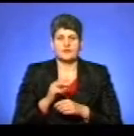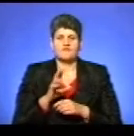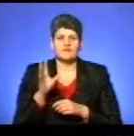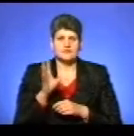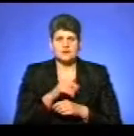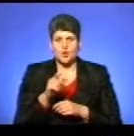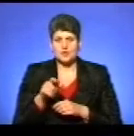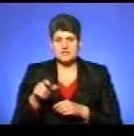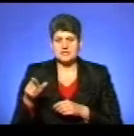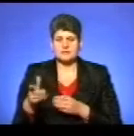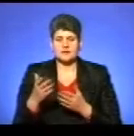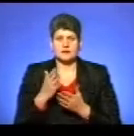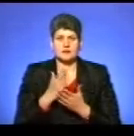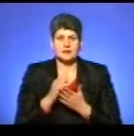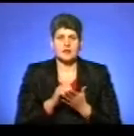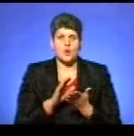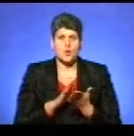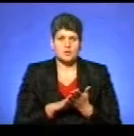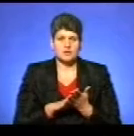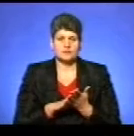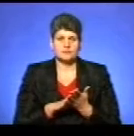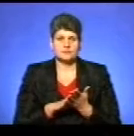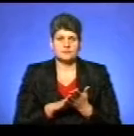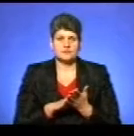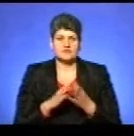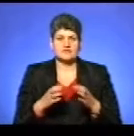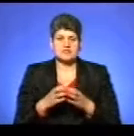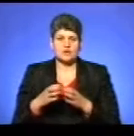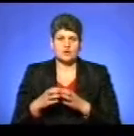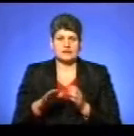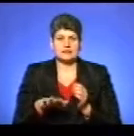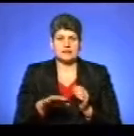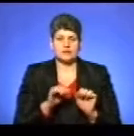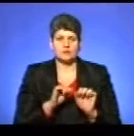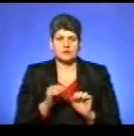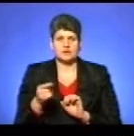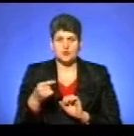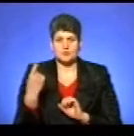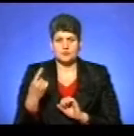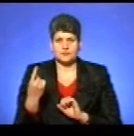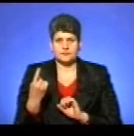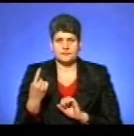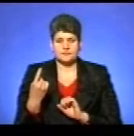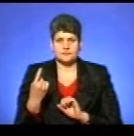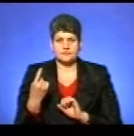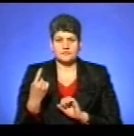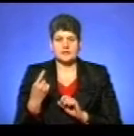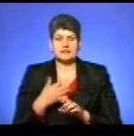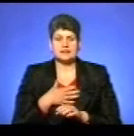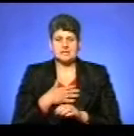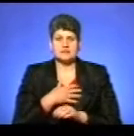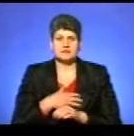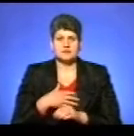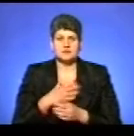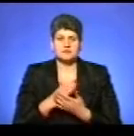осіб, котрі перебувають на обліку в загонах територіальної оборони Тернопільської області. Для нас найважливіше – це